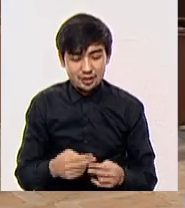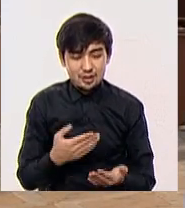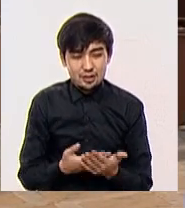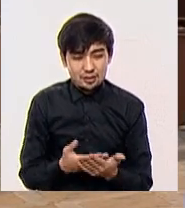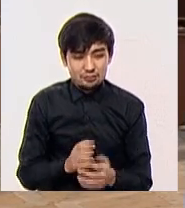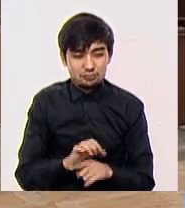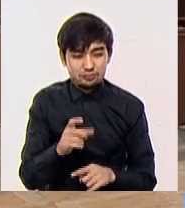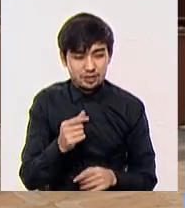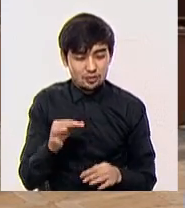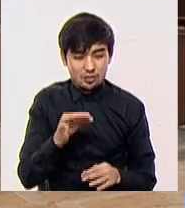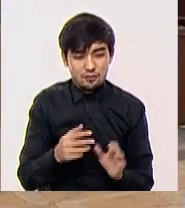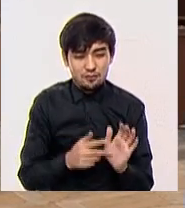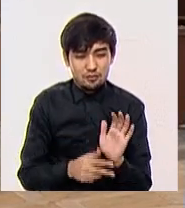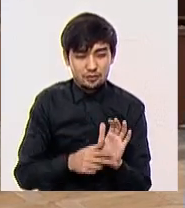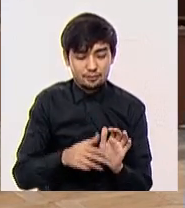именно